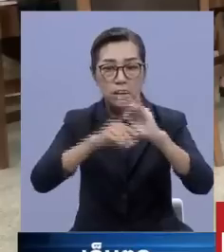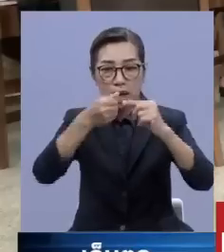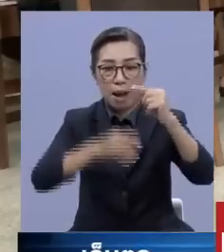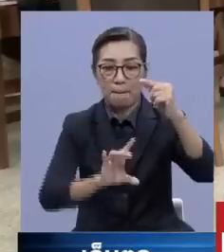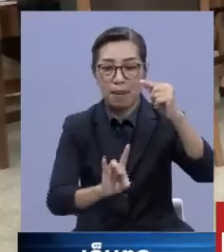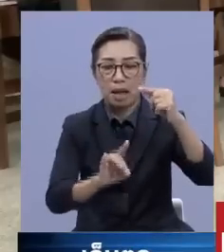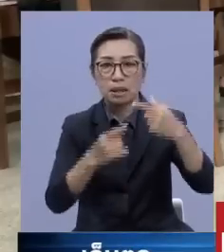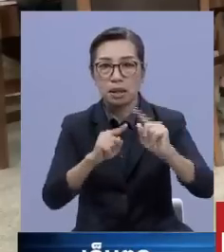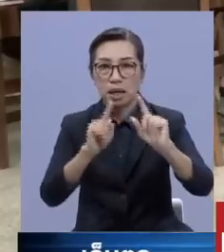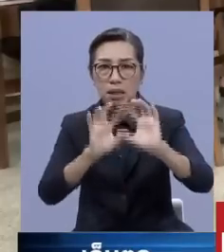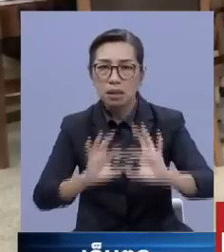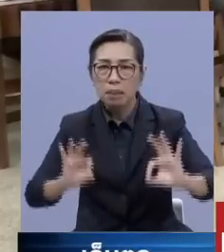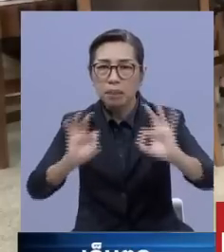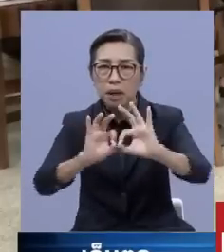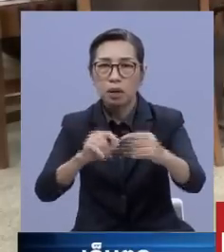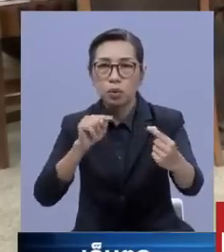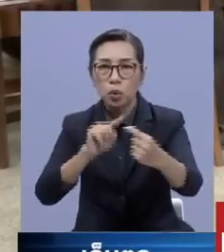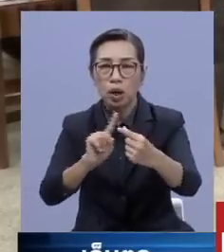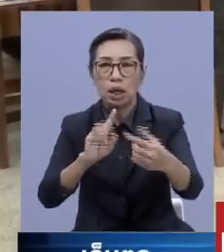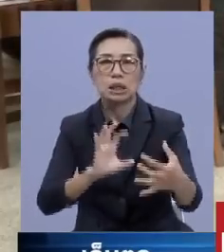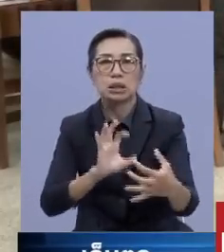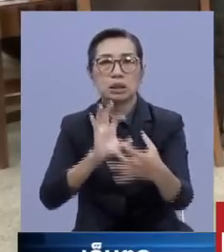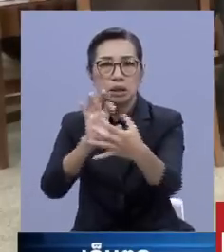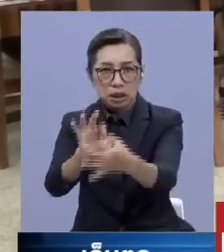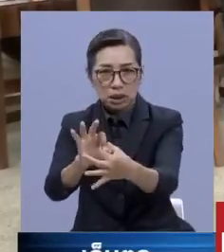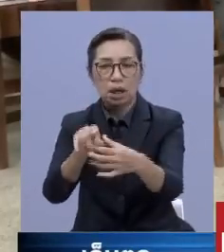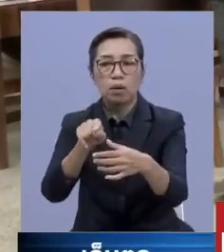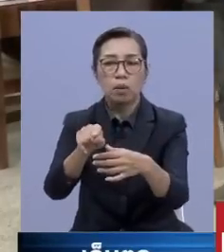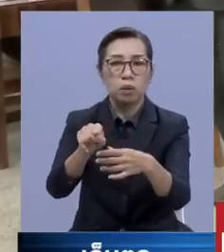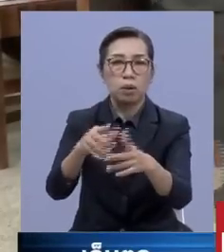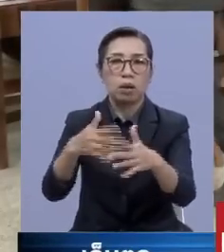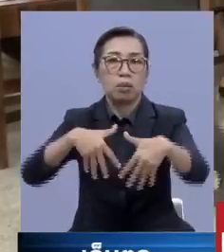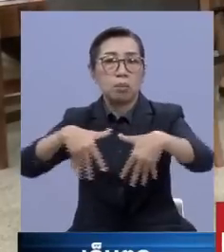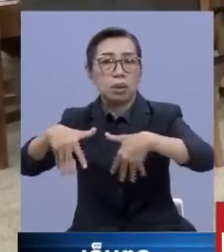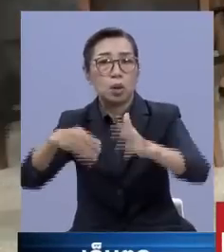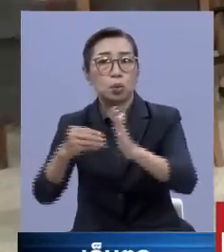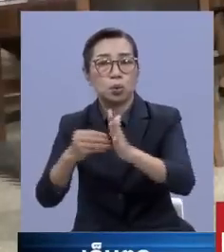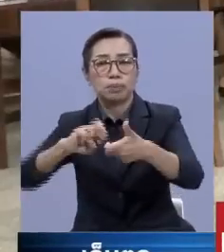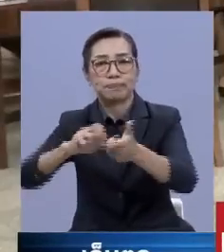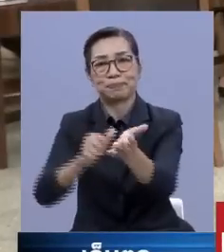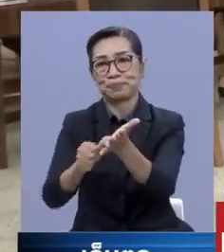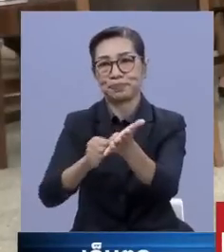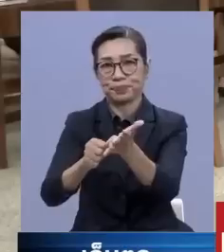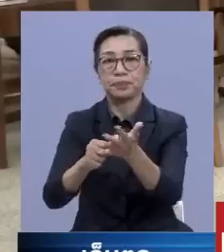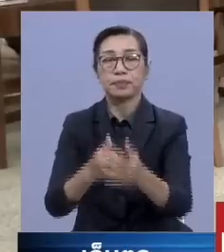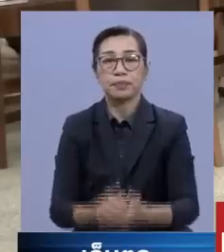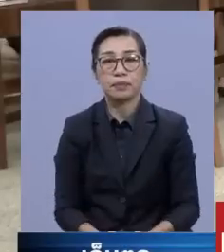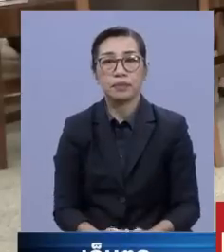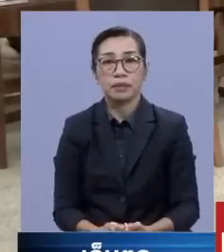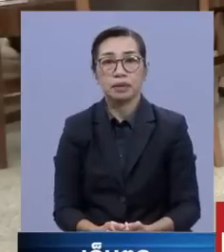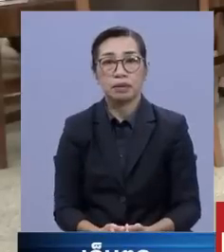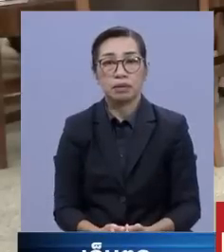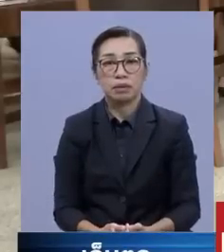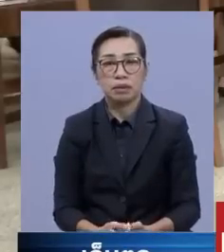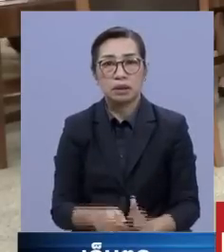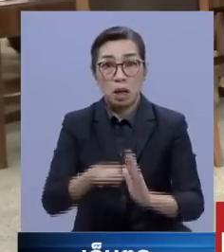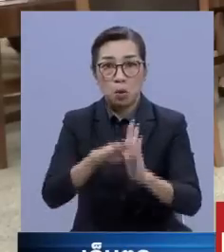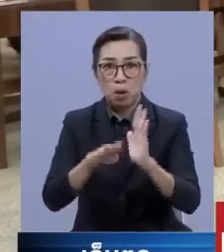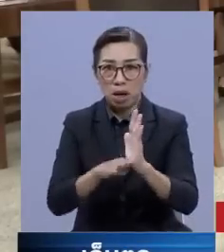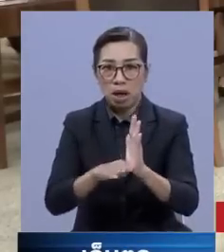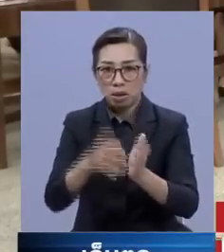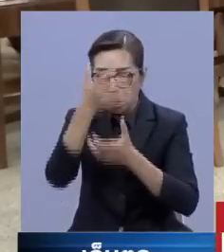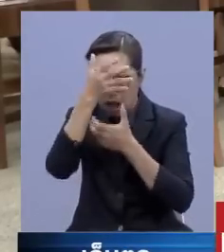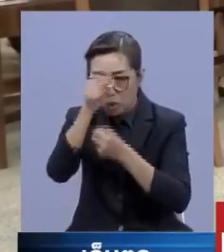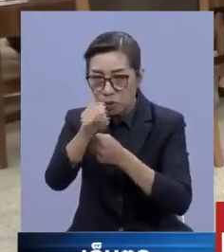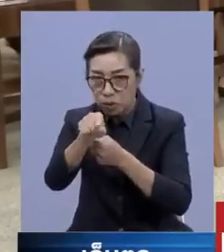ำคัญส่วนใหญ่จะยังคงเป็นวาระที่เกี่ยวข้องกับการแก้ไขปัญหาให้กับพี่น้องประชาชนนะคะส่วนวาระที่จับตาตั้